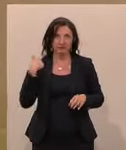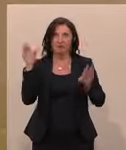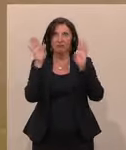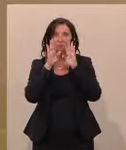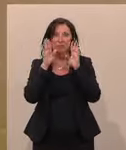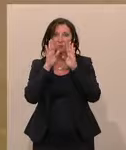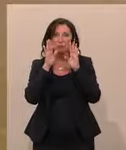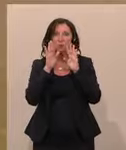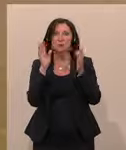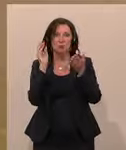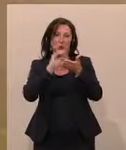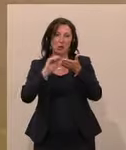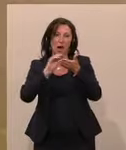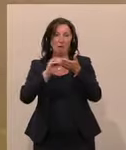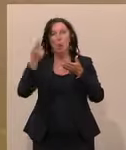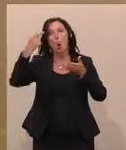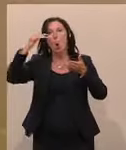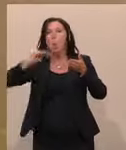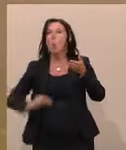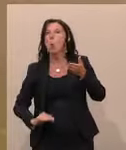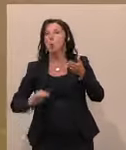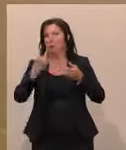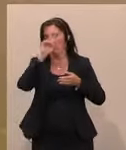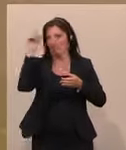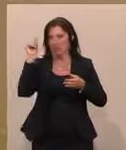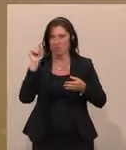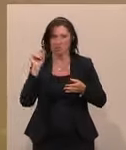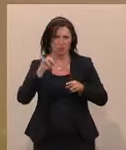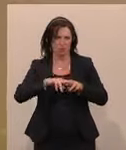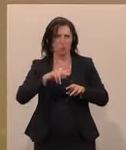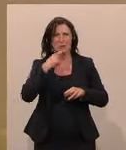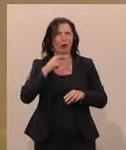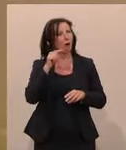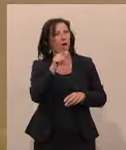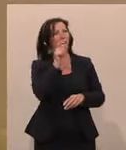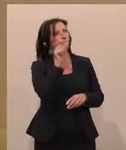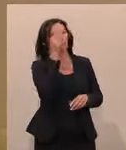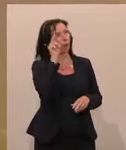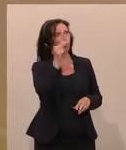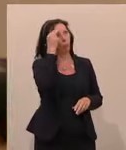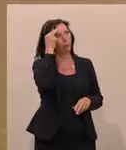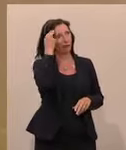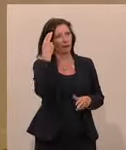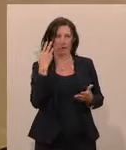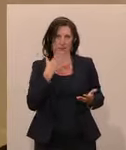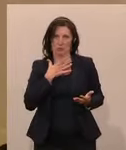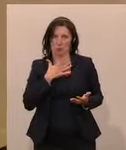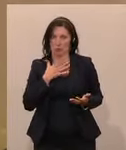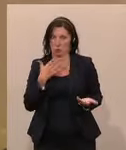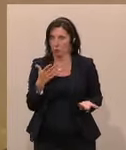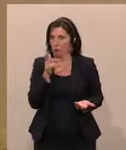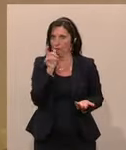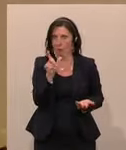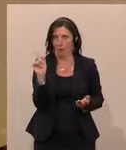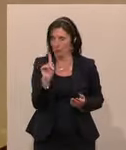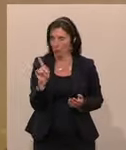über Untermenschen redet und dann sagt, sie kannte die Begrifflichkeit nicht. Also selbst wenn ich sie nicht kannte, finde ich, ist das kein Begriff, den man verwenden sollte.